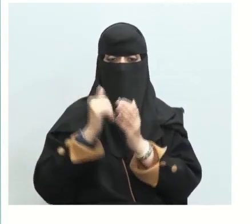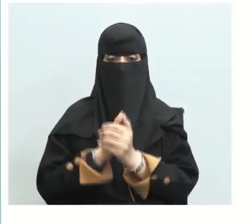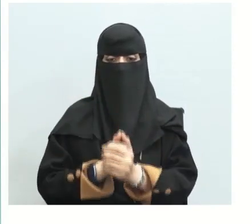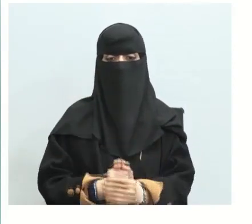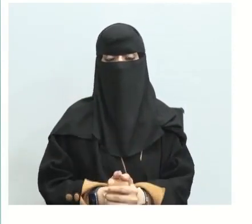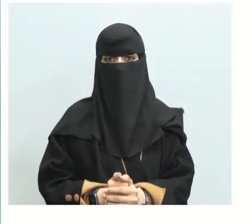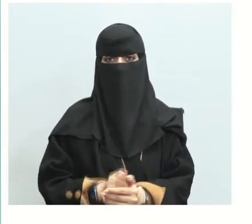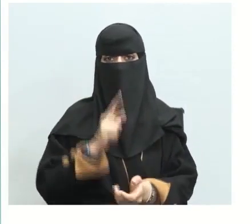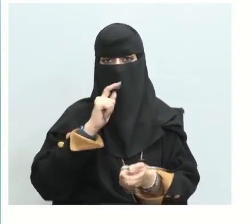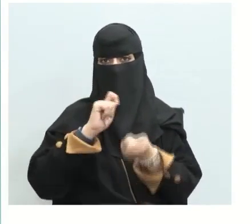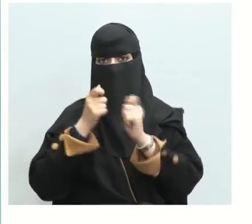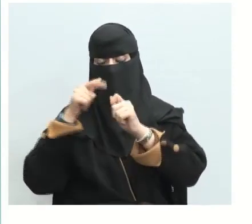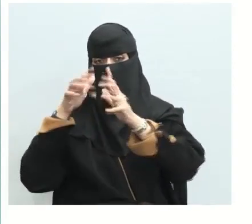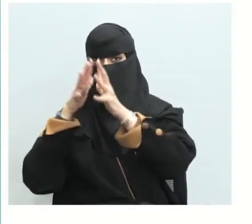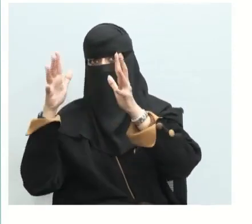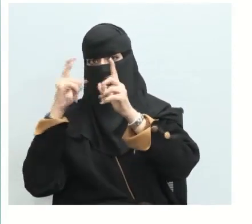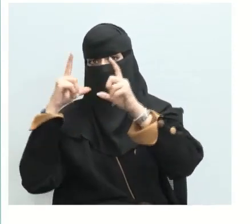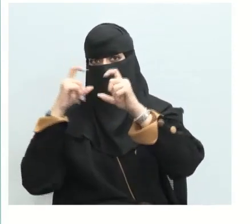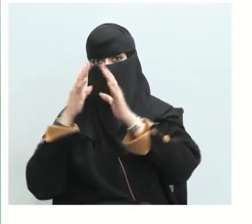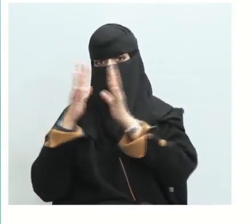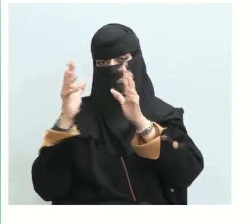801، تختلف حجم الصور.